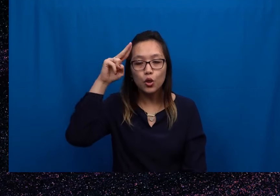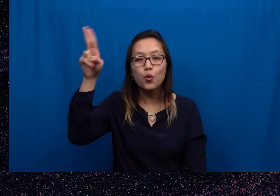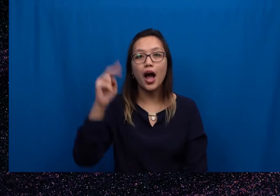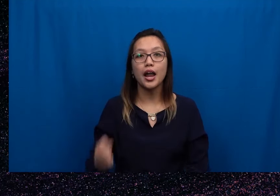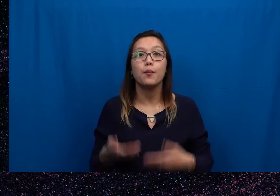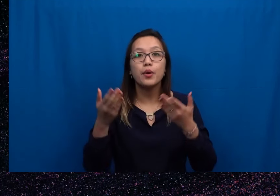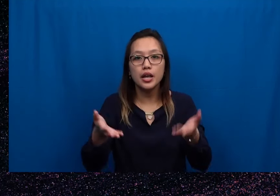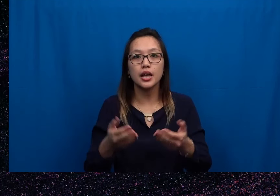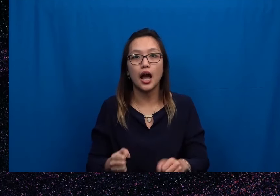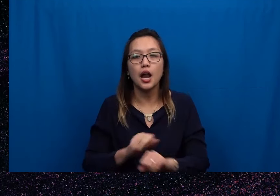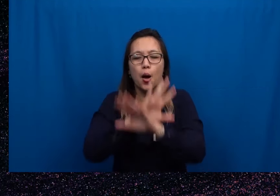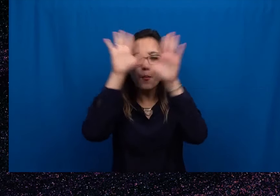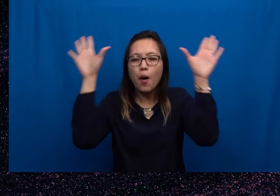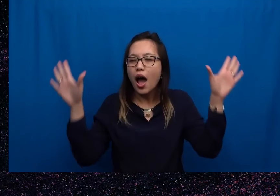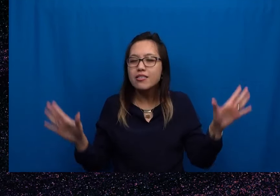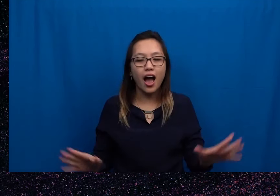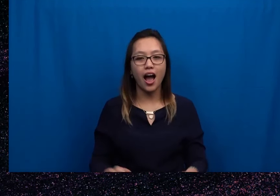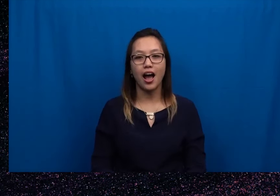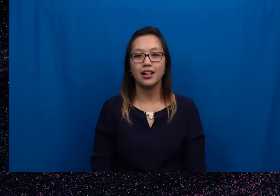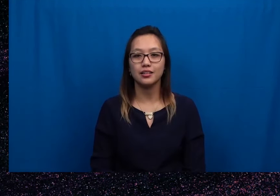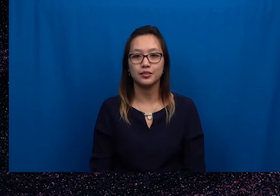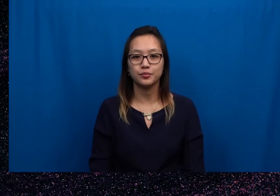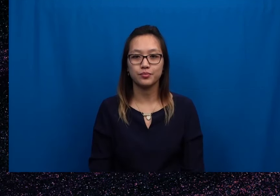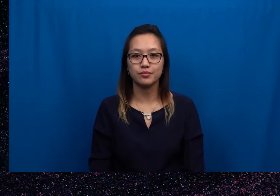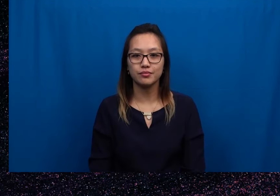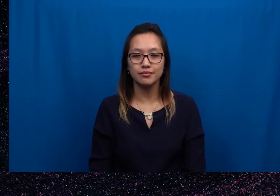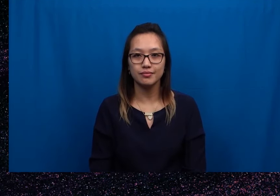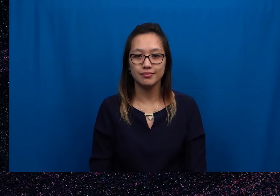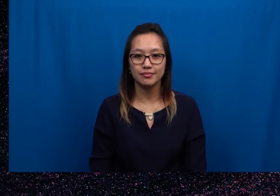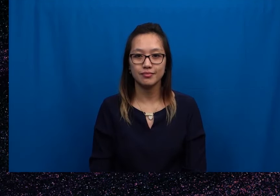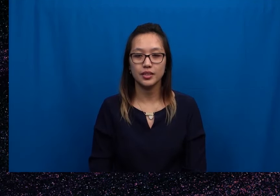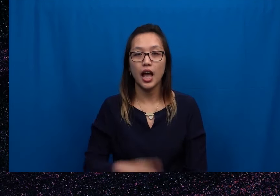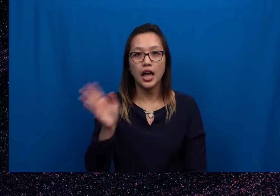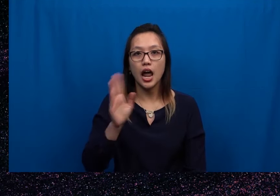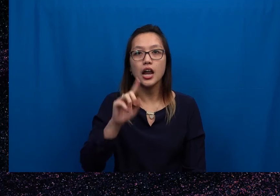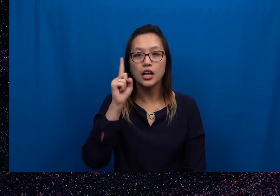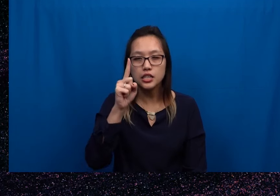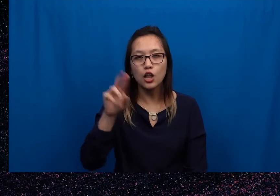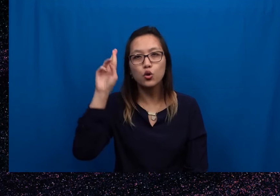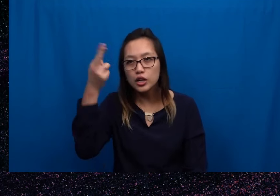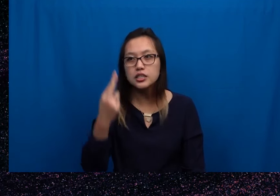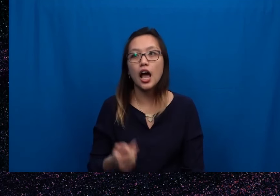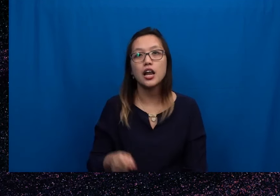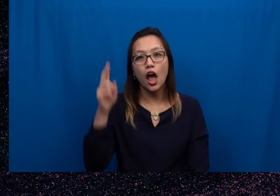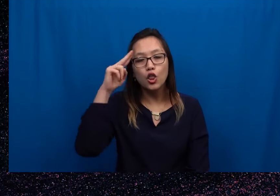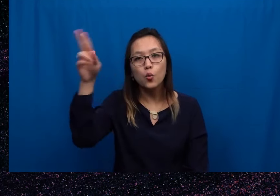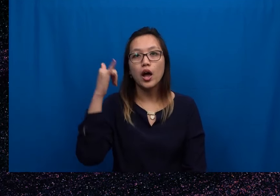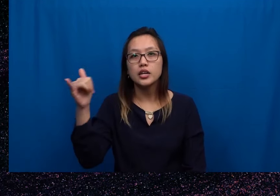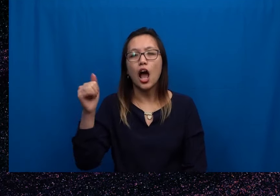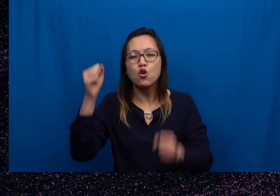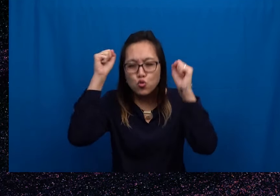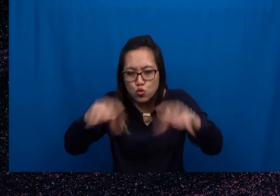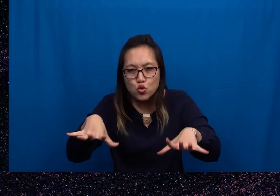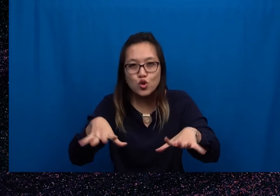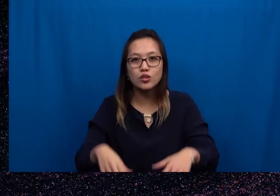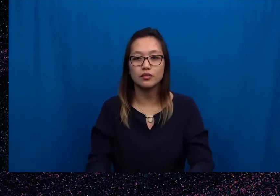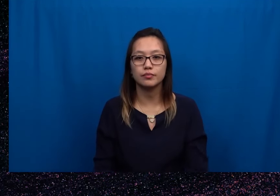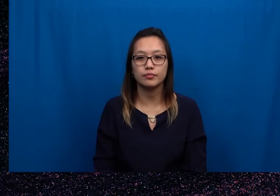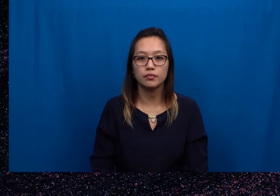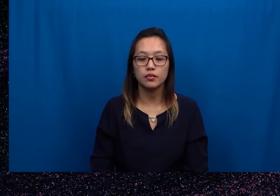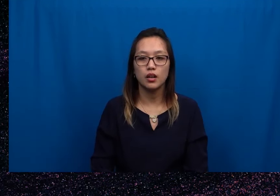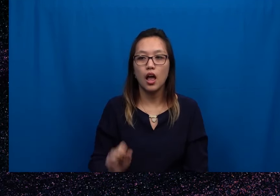Tuhan mau untuk terjadi dalam pernikahan mereka. Biar tidak ada satupun rencana Tuhan yang gugur atau gagal dalam pernikahan mereka. Teruskan pekerjaan-Mu Tuhan untuk tahun demi tahun